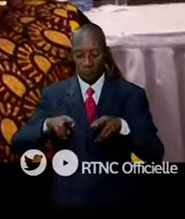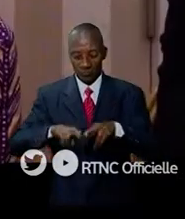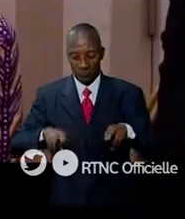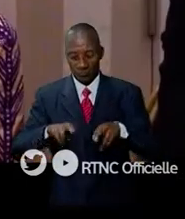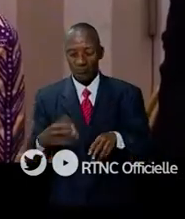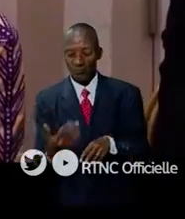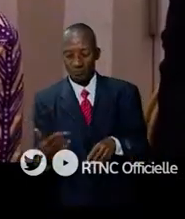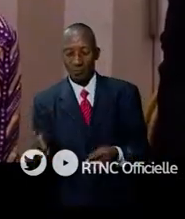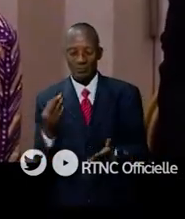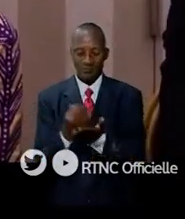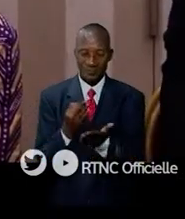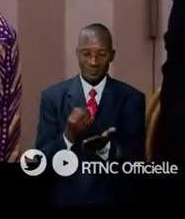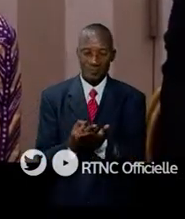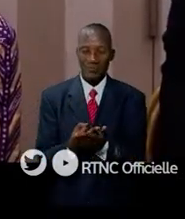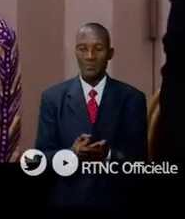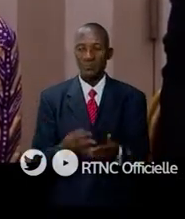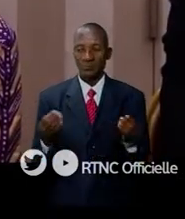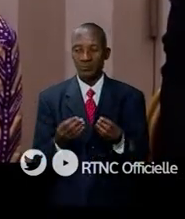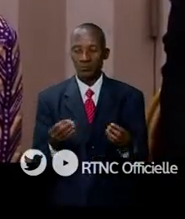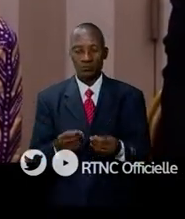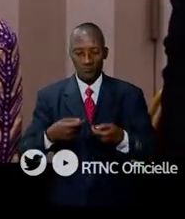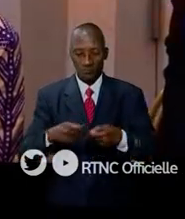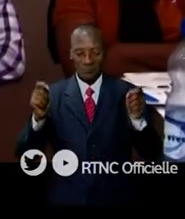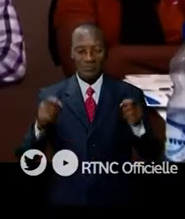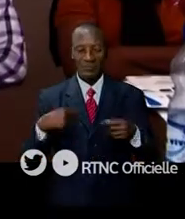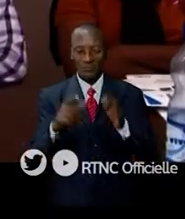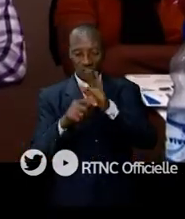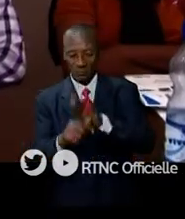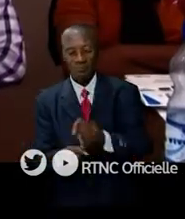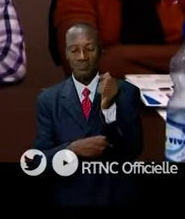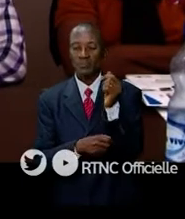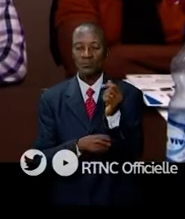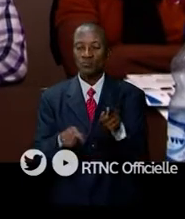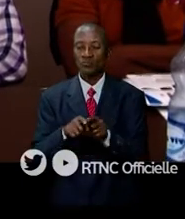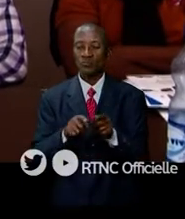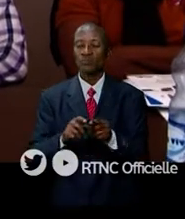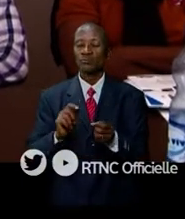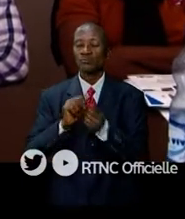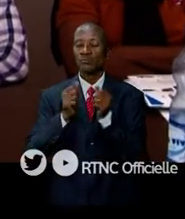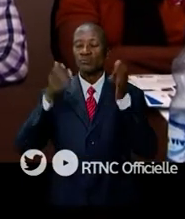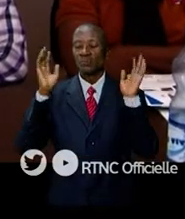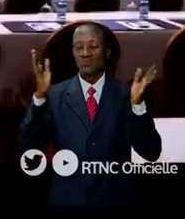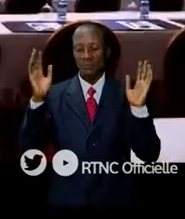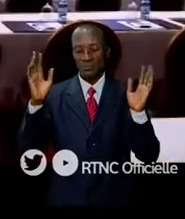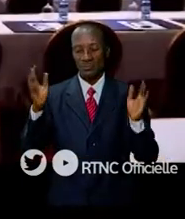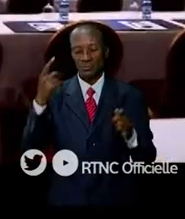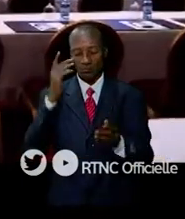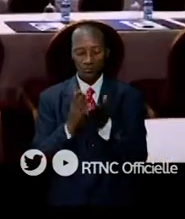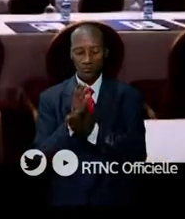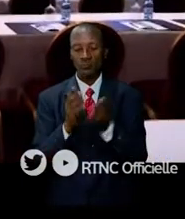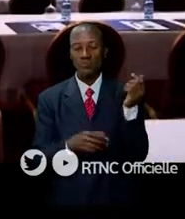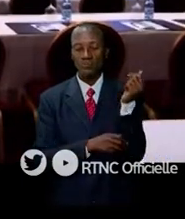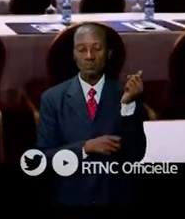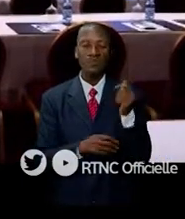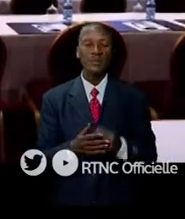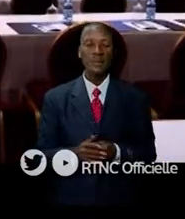et financières, car la traite de personnes est un crime grave et une violation odieuse des droits de l'homme. Notre